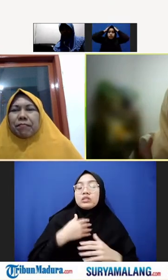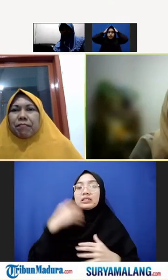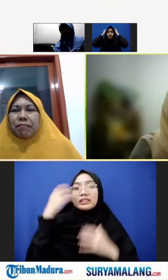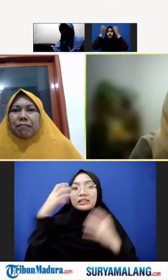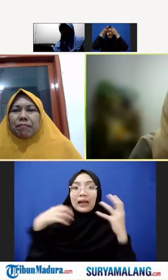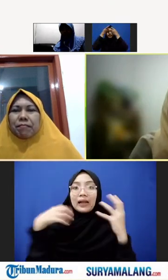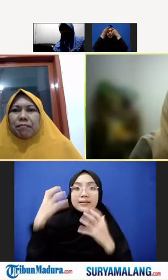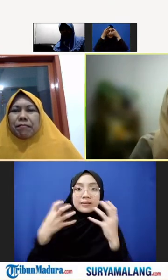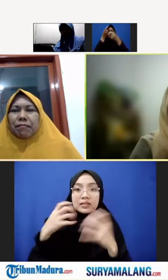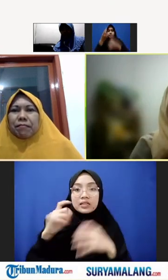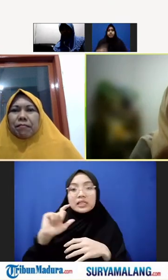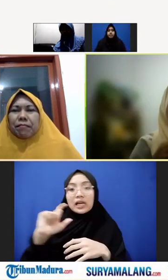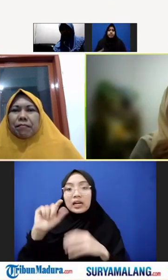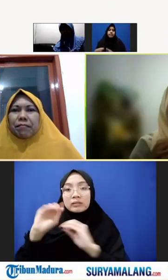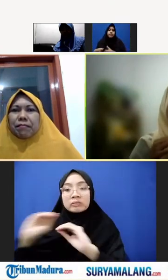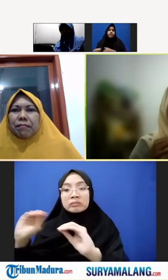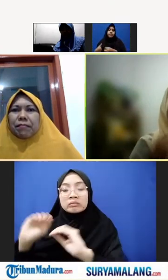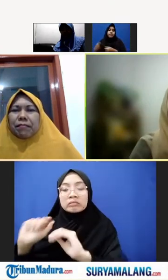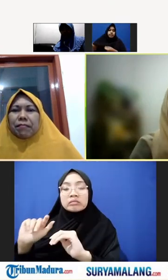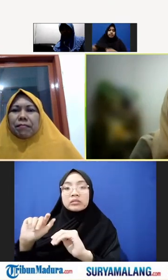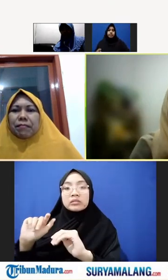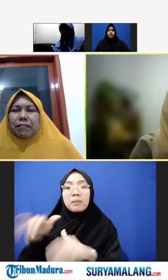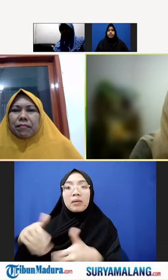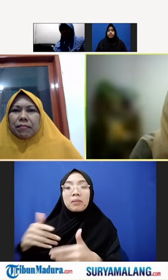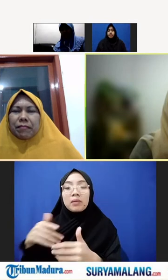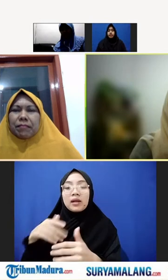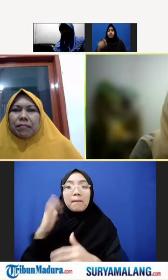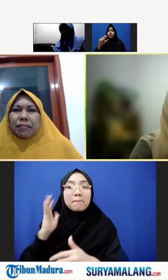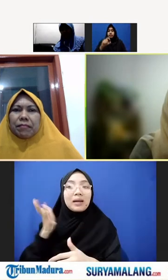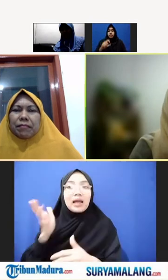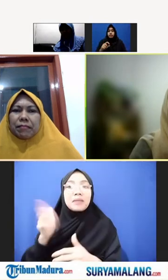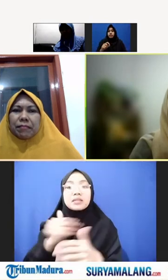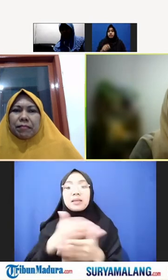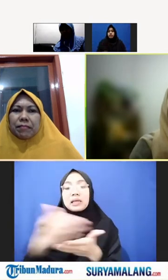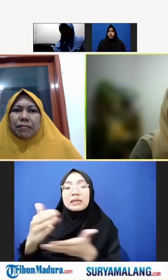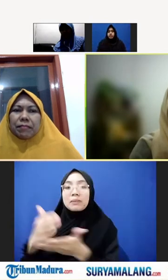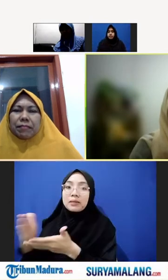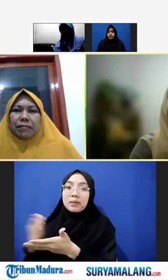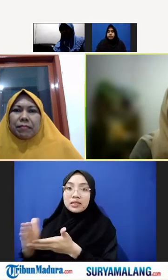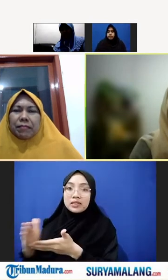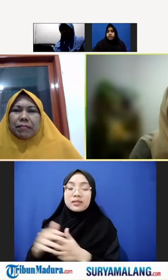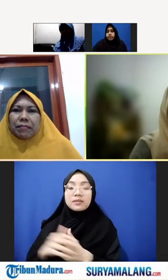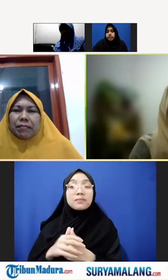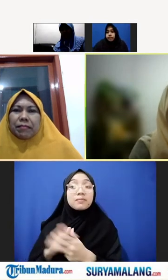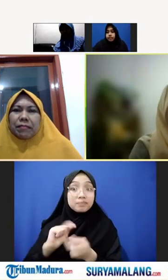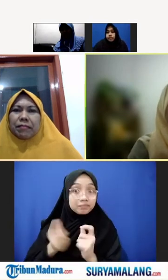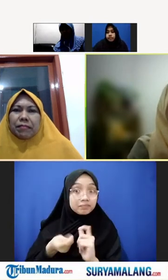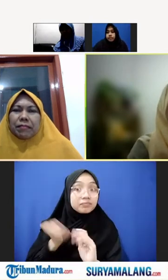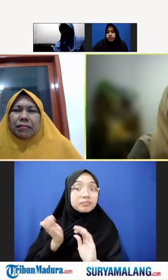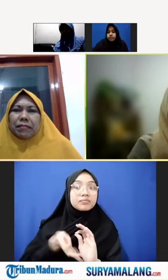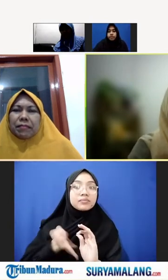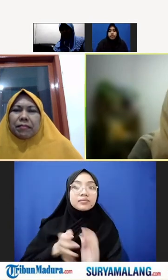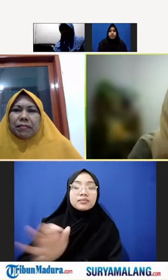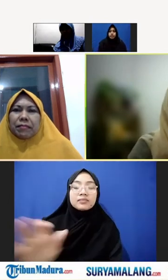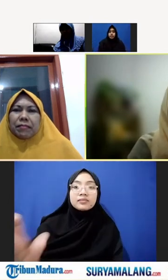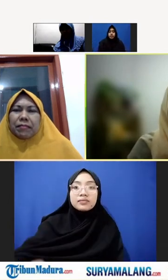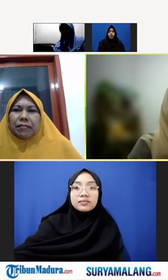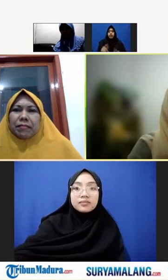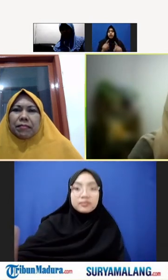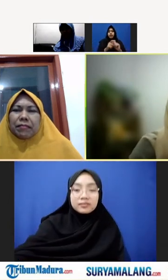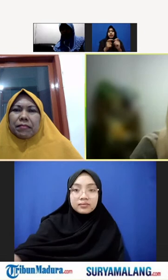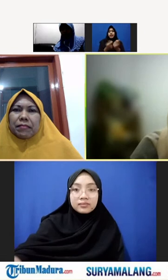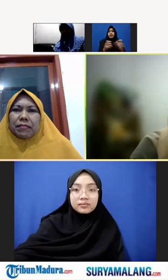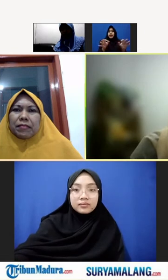cara supaya perannya bisa dibagi. Dan tim yang paling dekat sama ibu